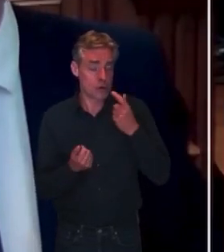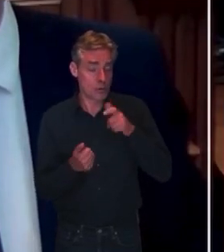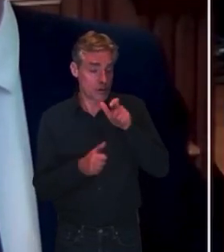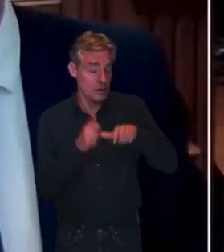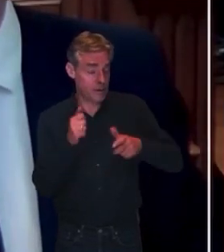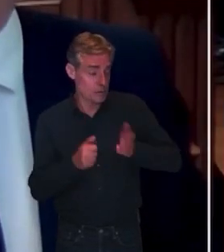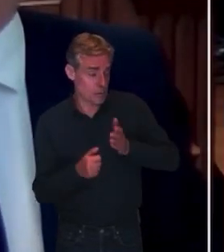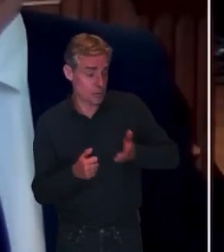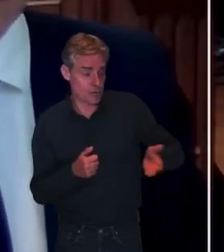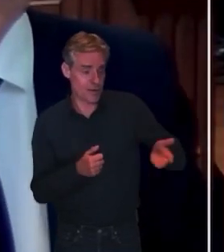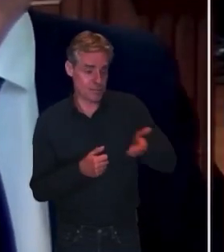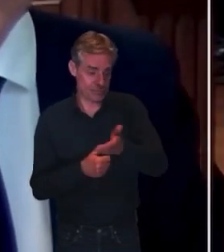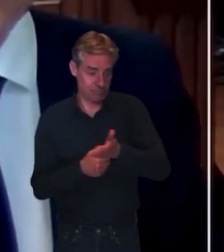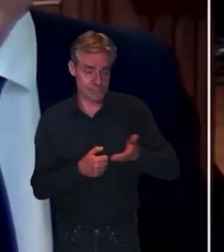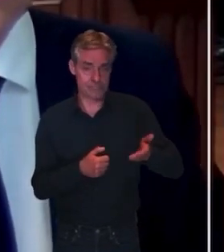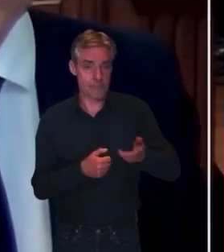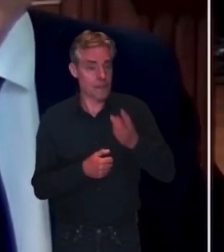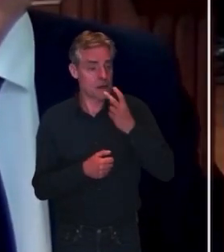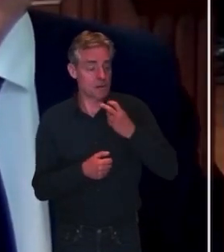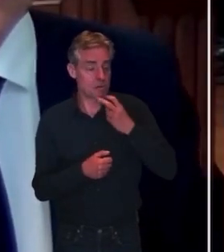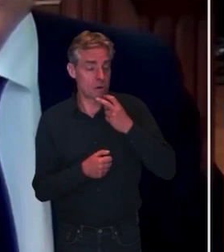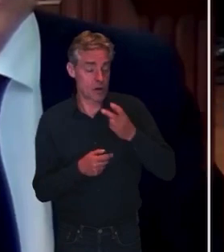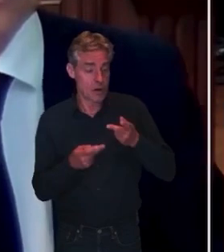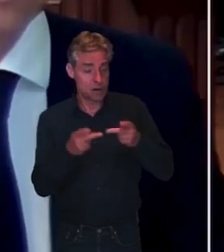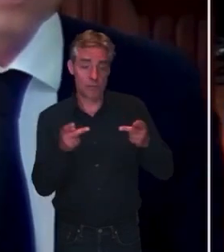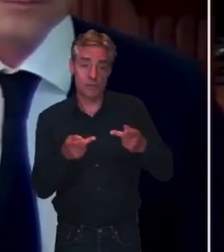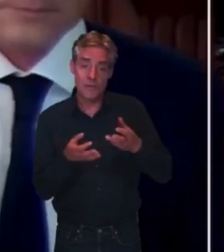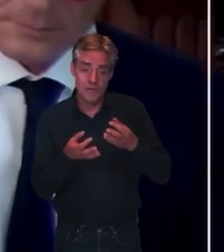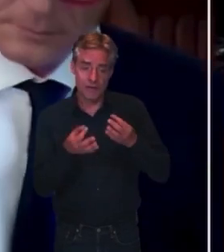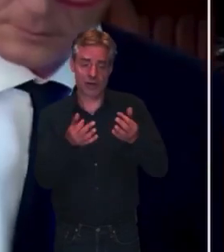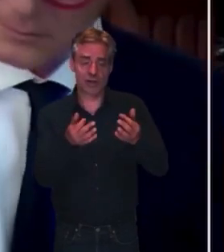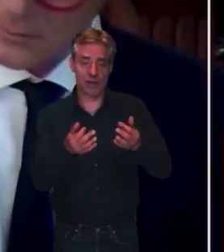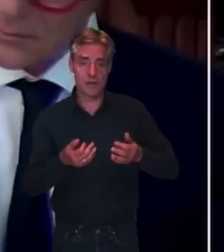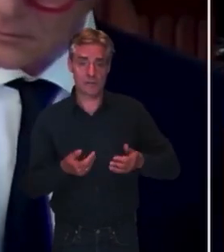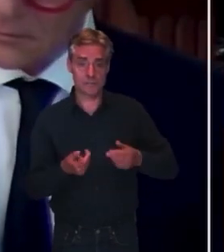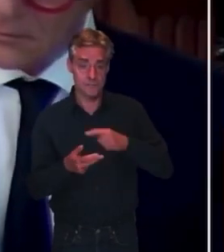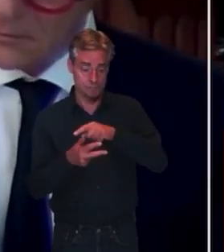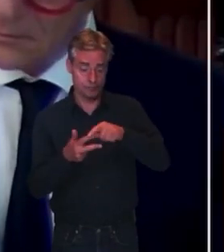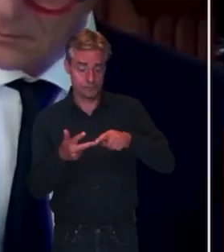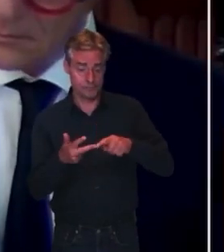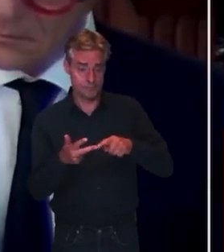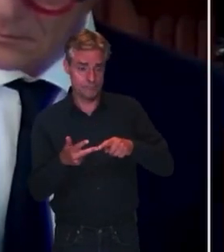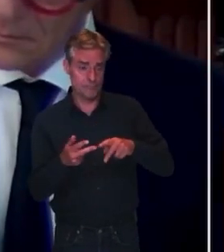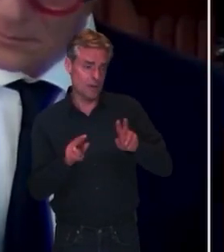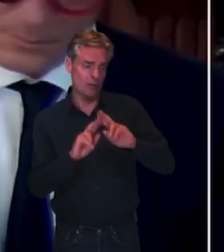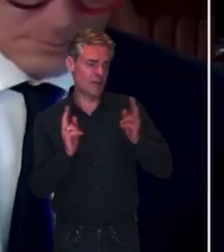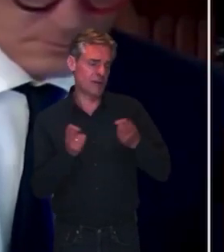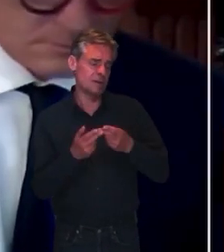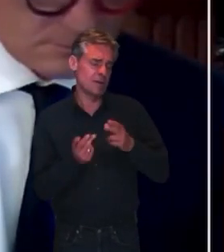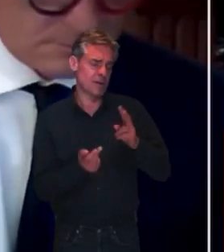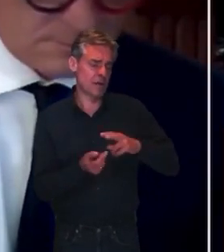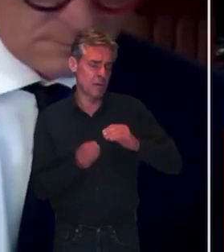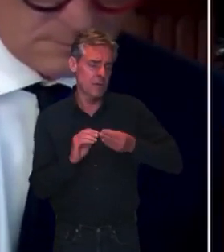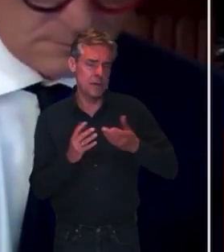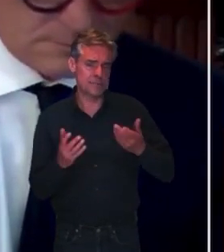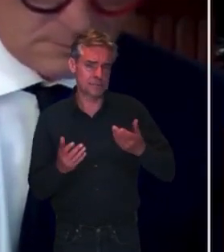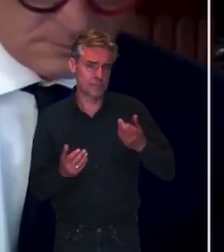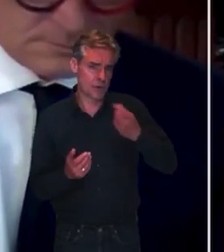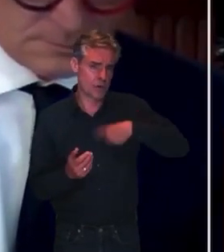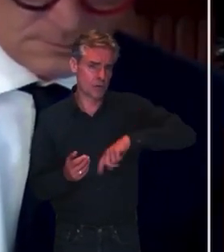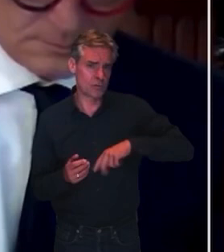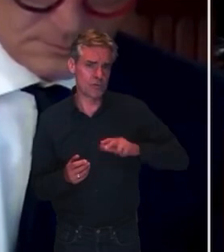qui constituent des publics vulnérables, une vulnérabilité universelle, car nous serons